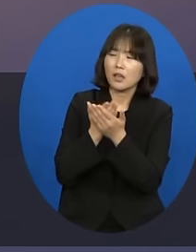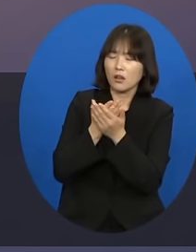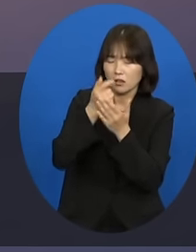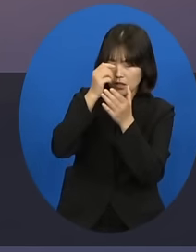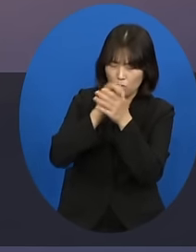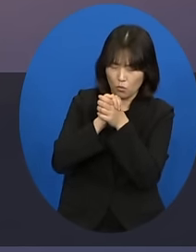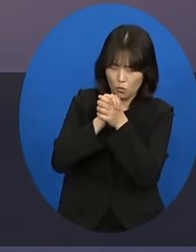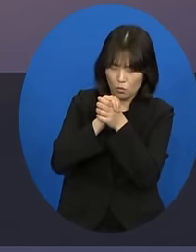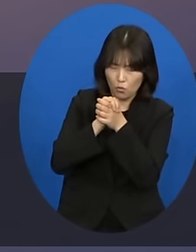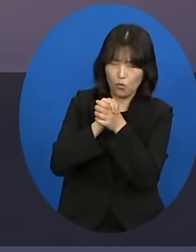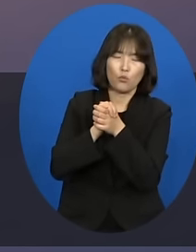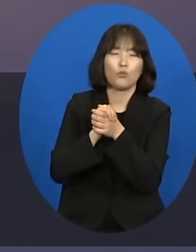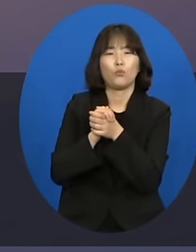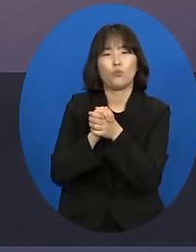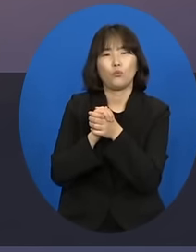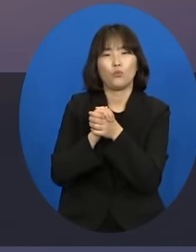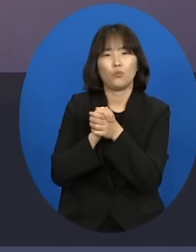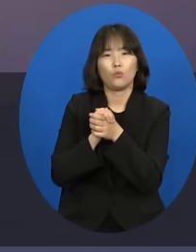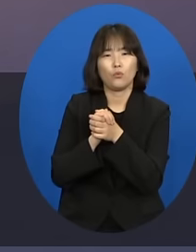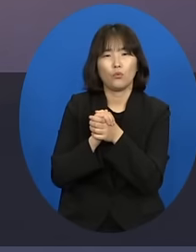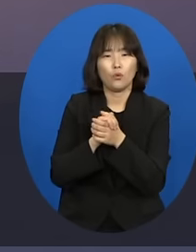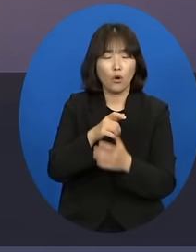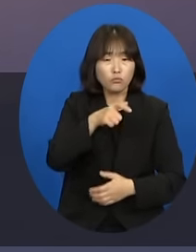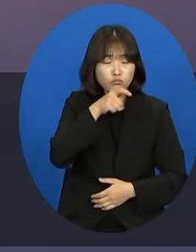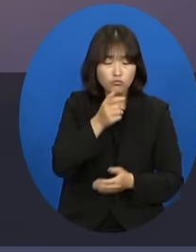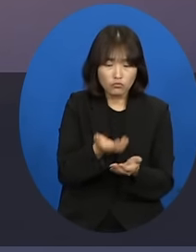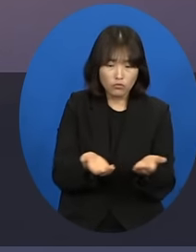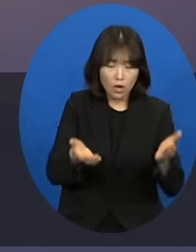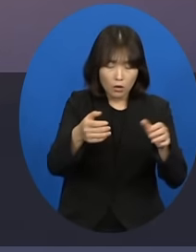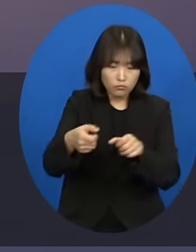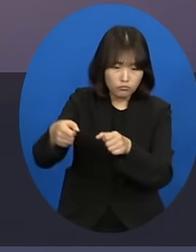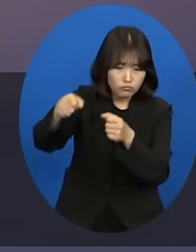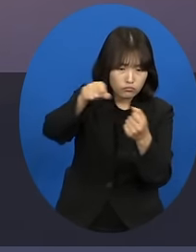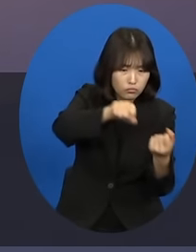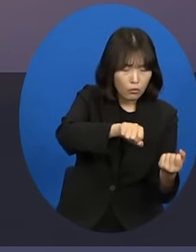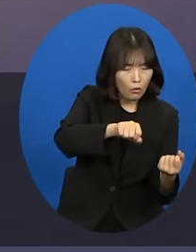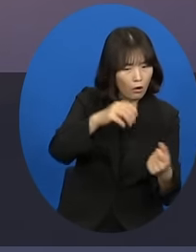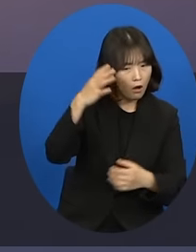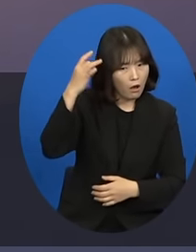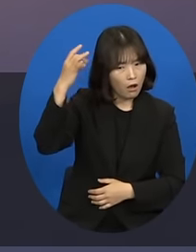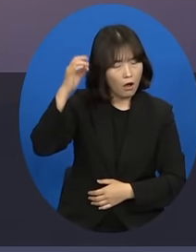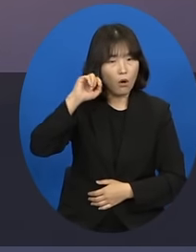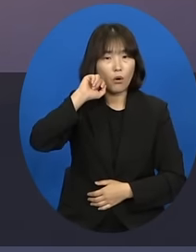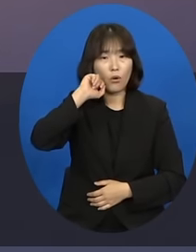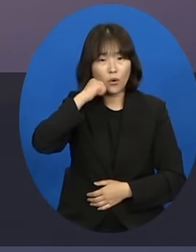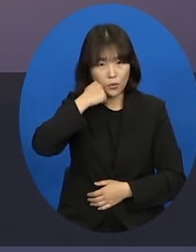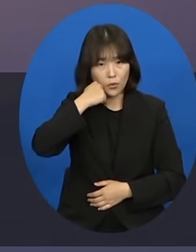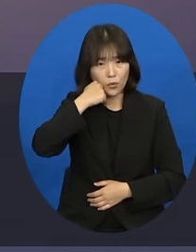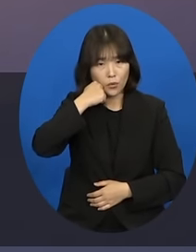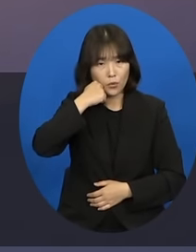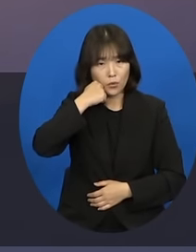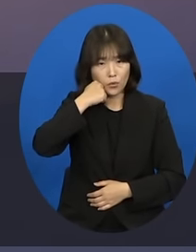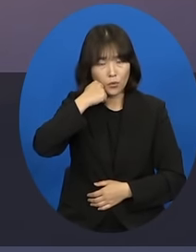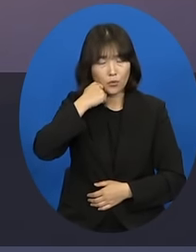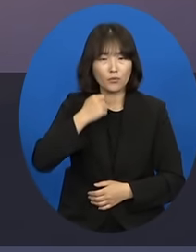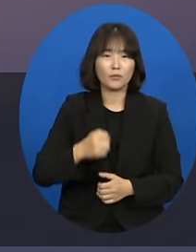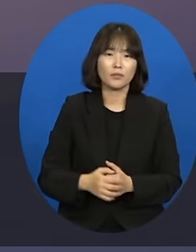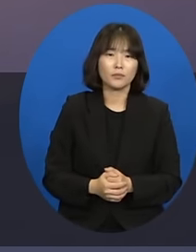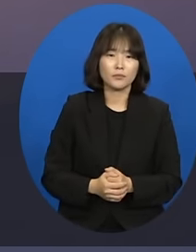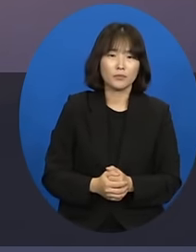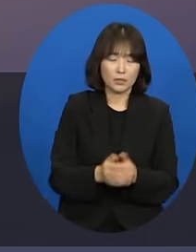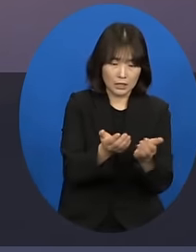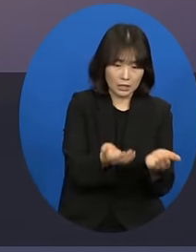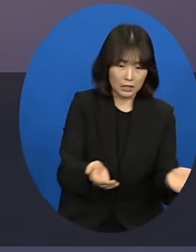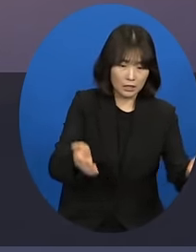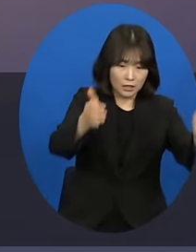물을 항아리에다 붓는 것 상상할 수 없는 것 아닙니까? 그들이 결례에 드는 통 6통이라면